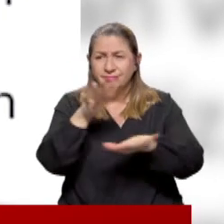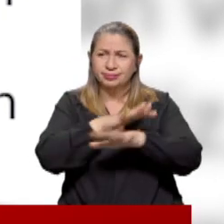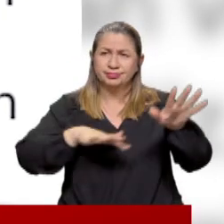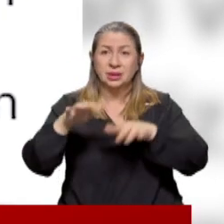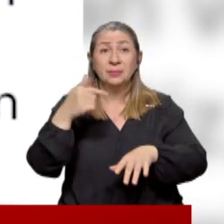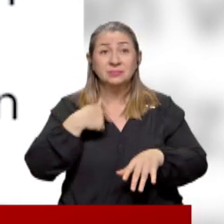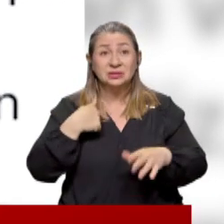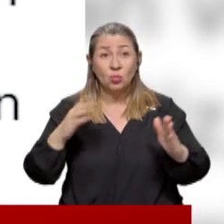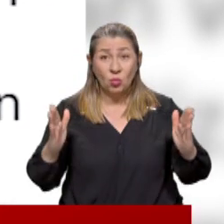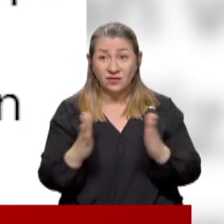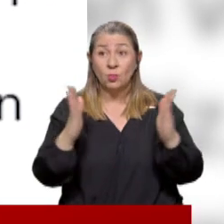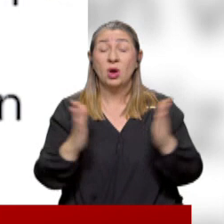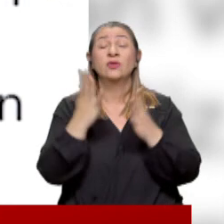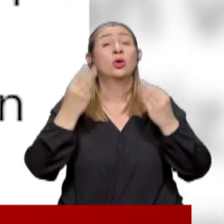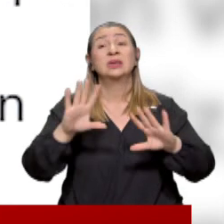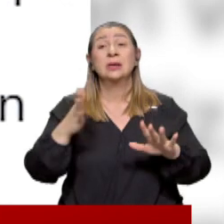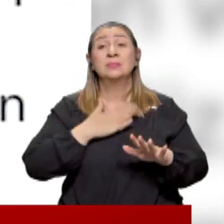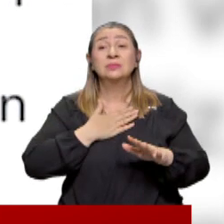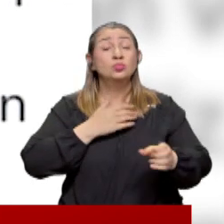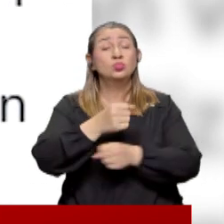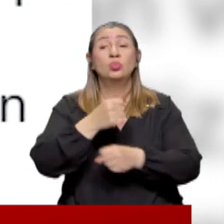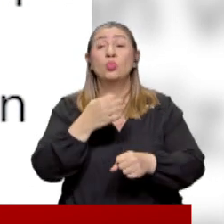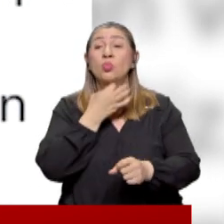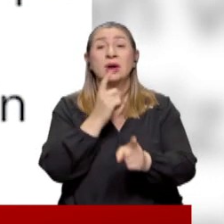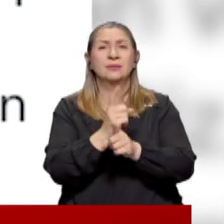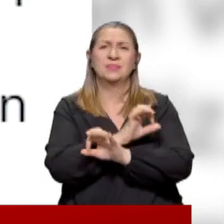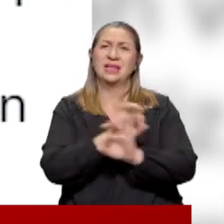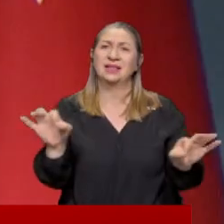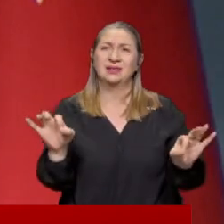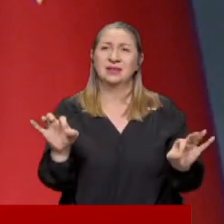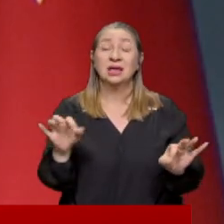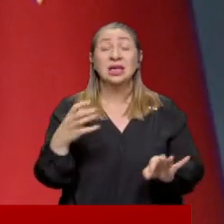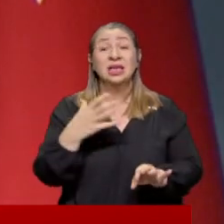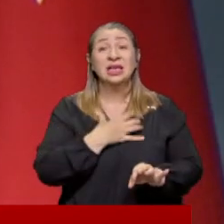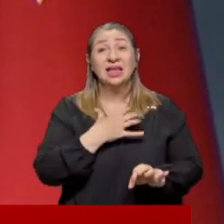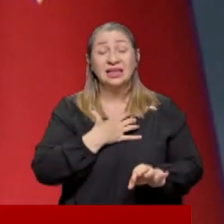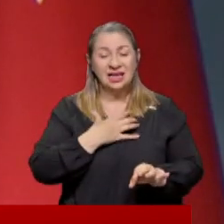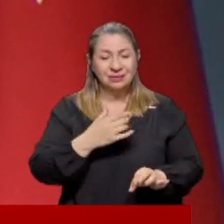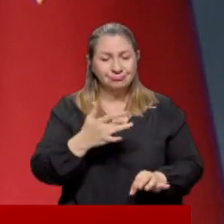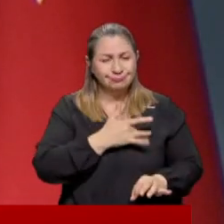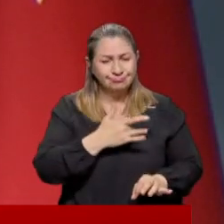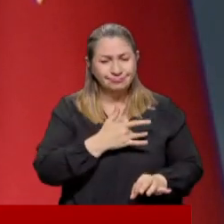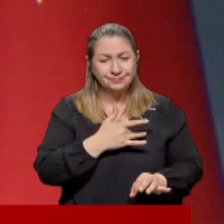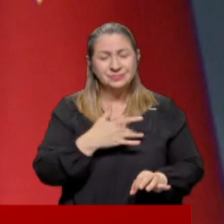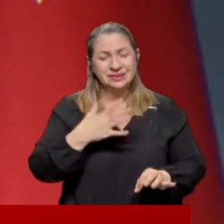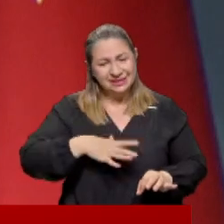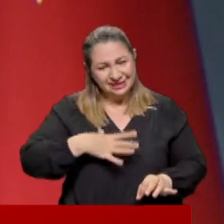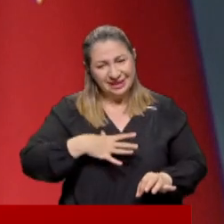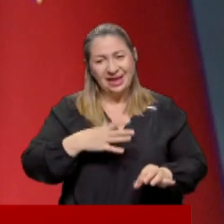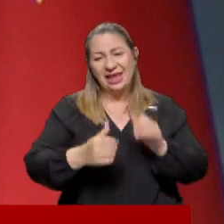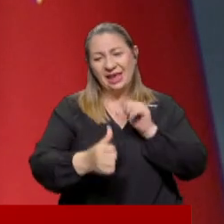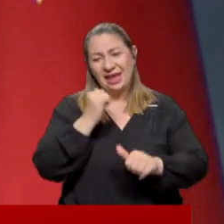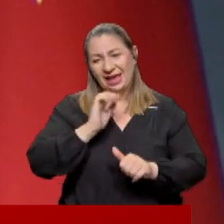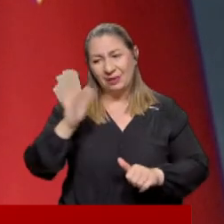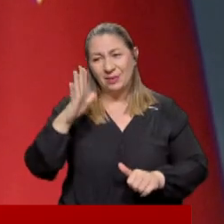dalavereleridir. Biz muhalefete muhalefet olmayız. Bizim mücadelemizin muhatapları çok nettir. Kendi inisiyatifleriyle geri